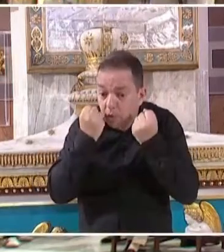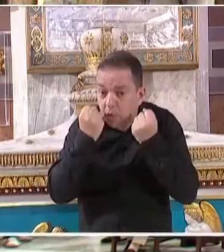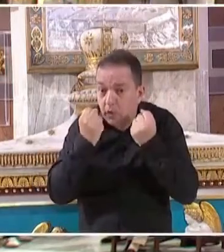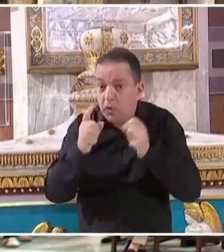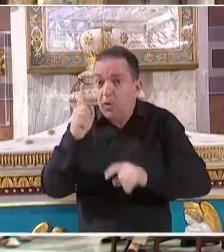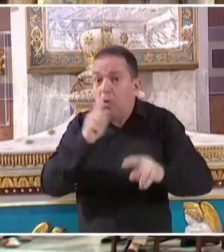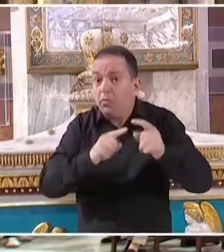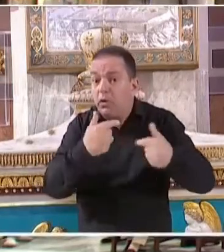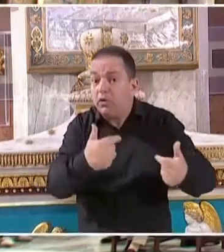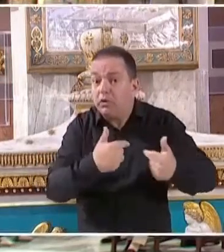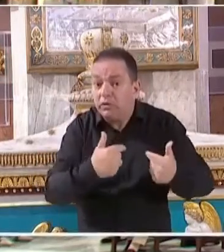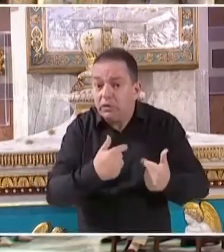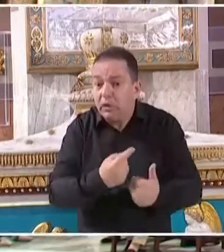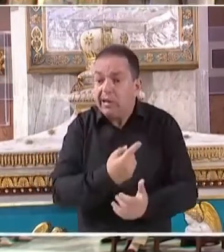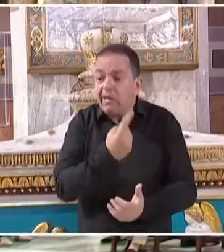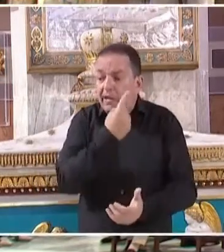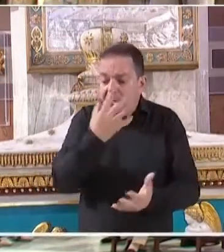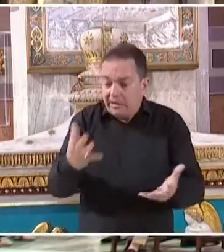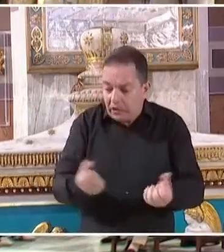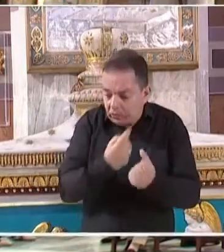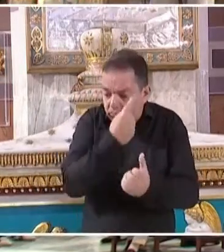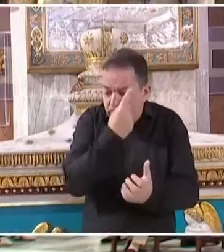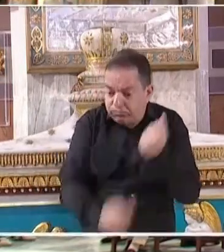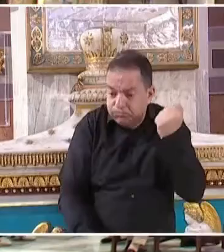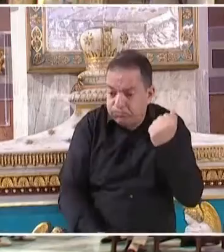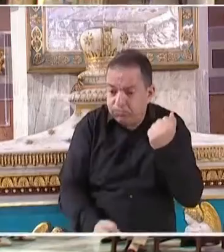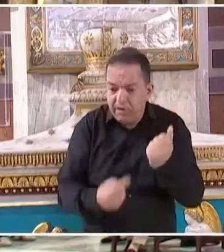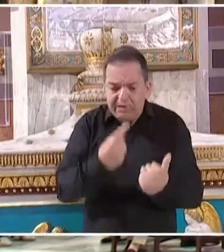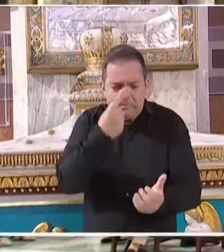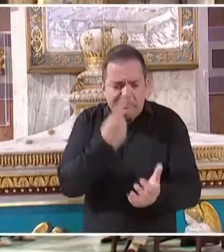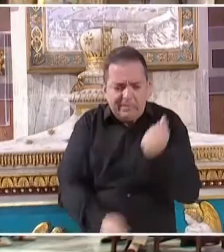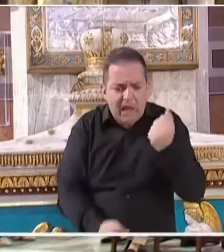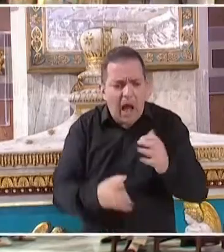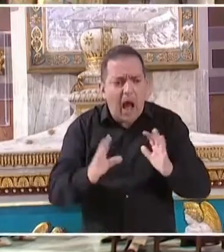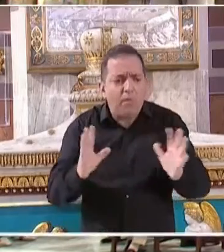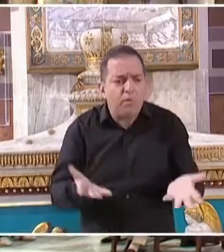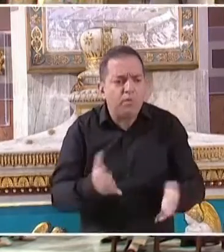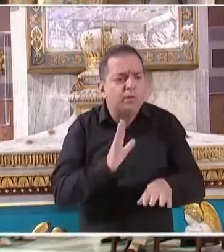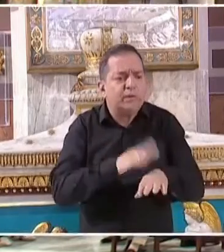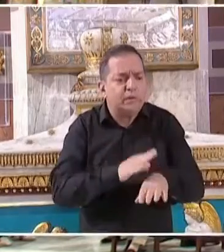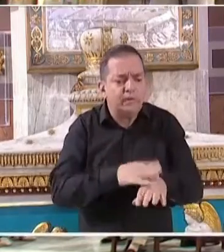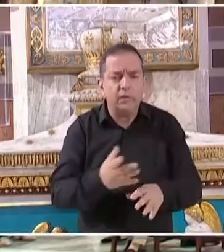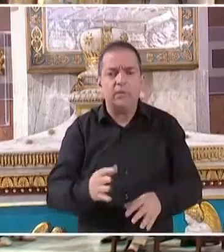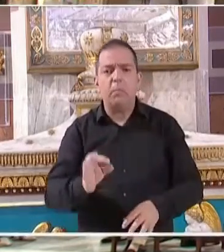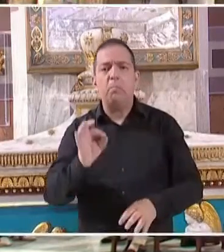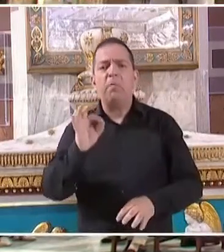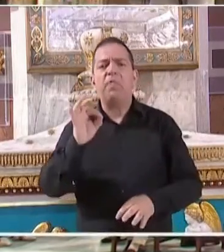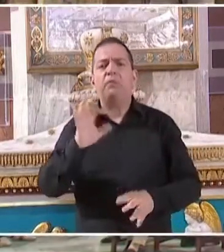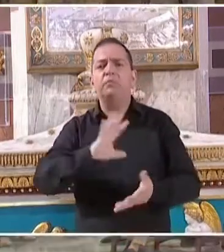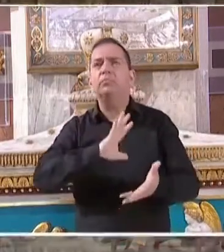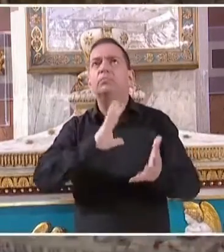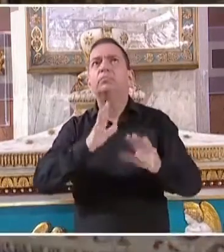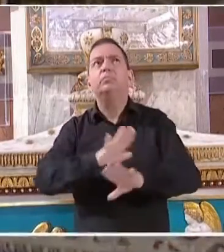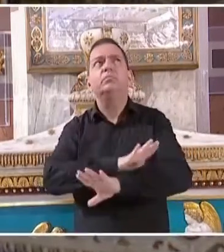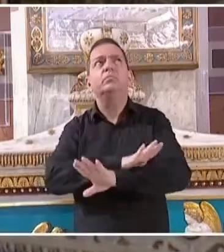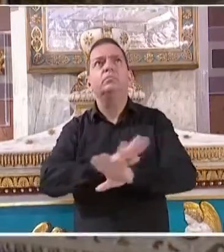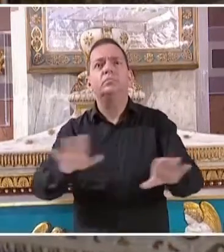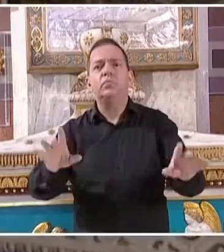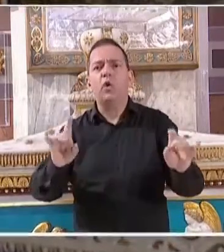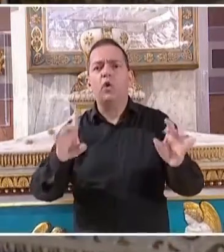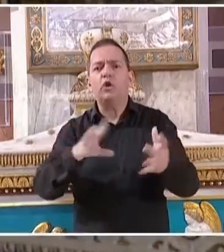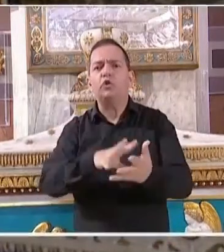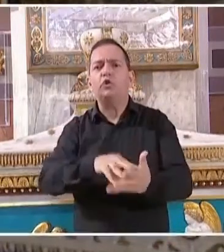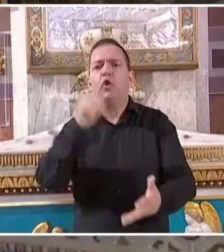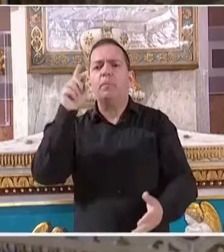ποιον? Από το απόλυτο κενό, το μηδέν, την χωρίς νόημα